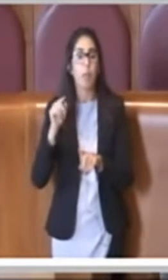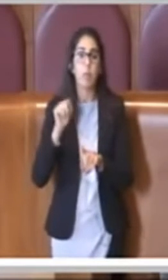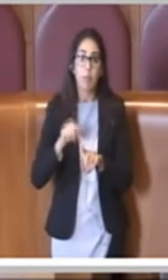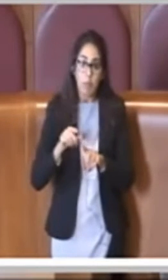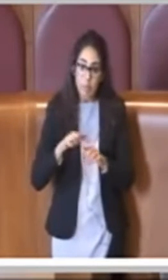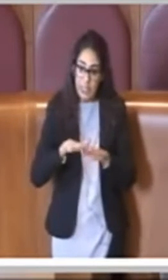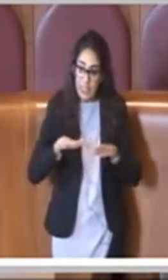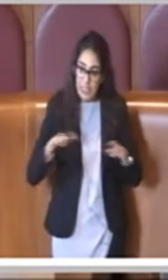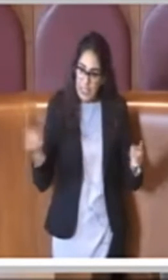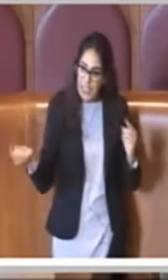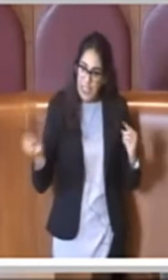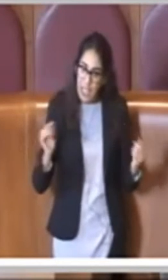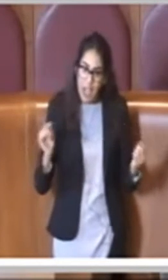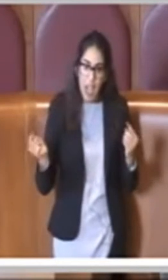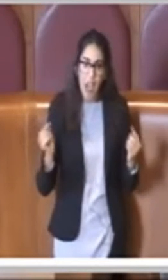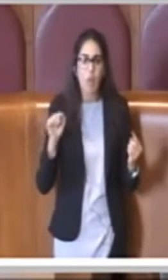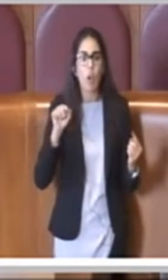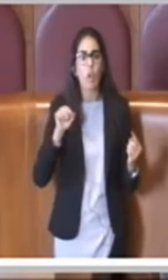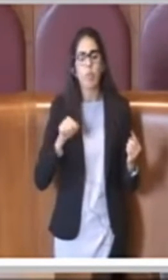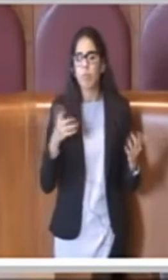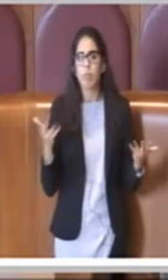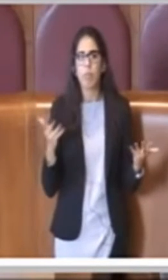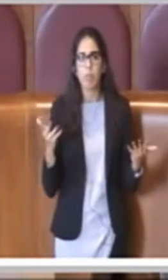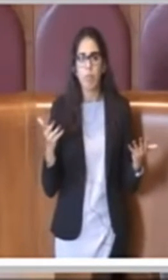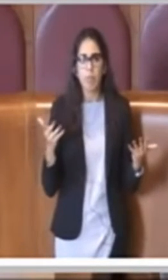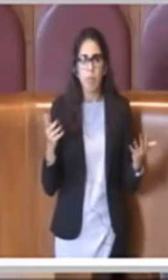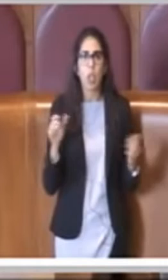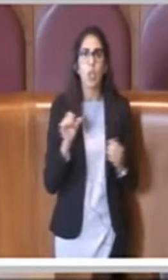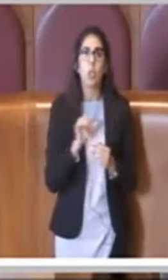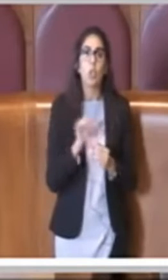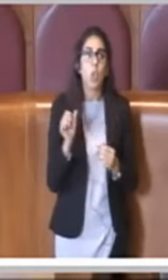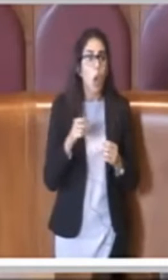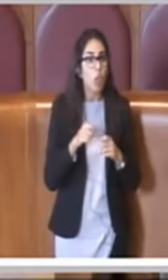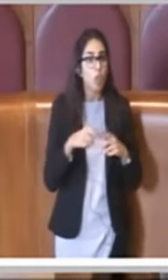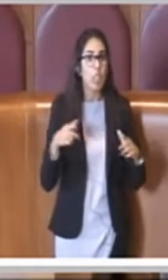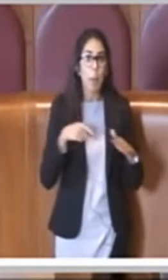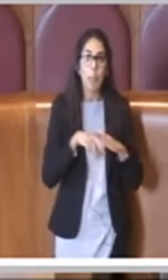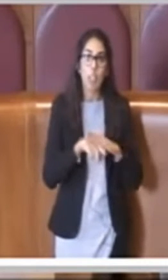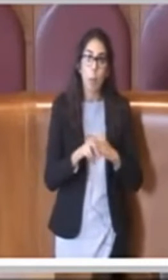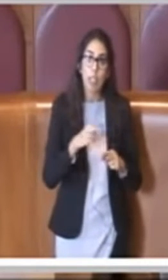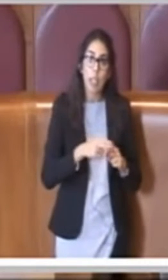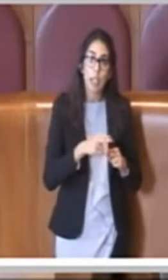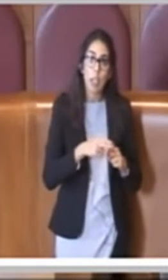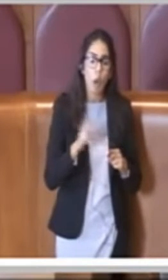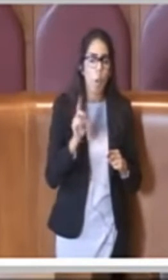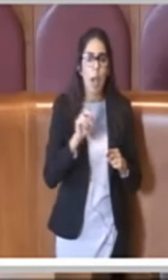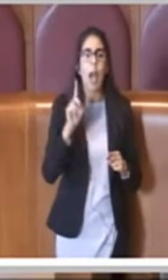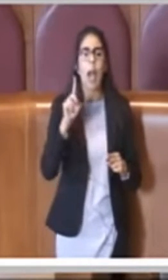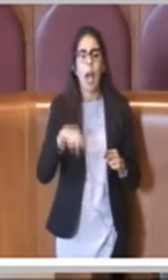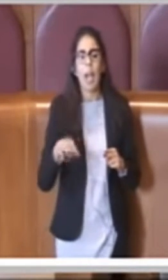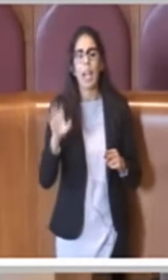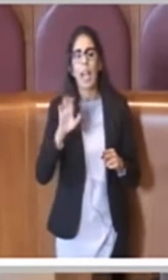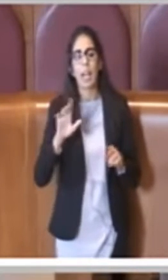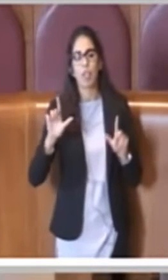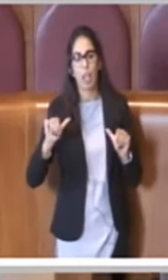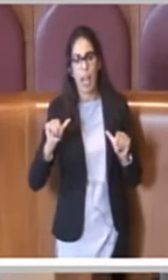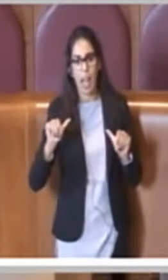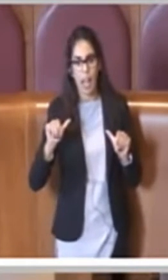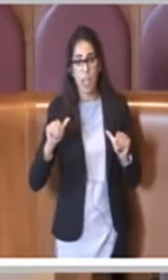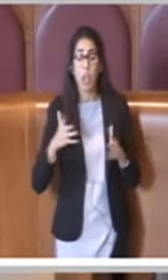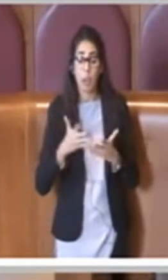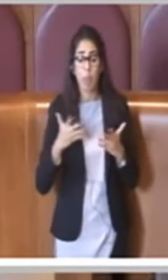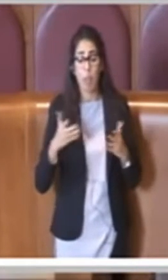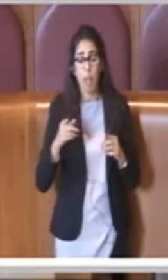Sono tavoli che vedono insieme non solo Città Metropolitana di Roma, ma anche la Regione e